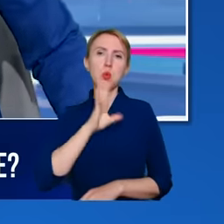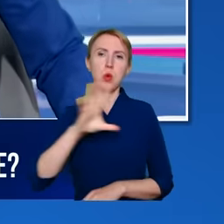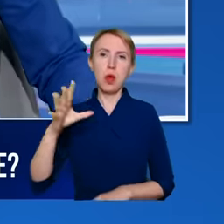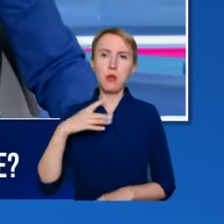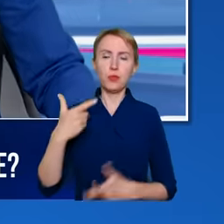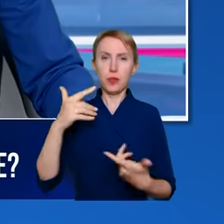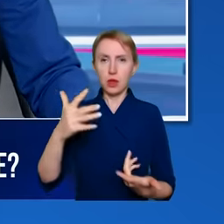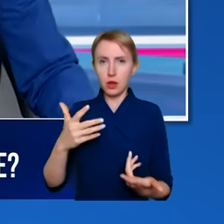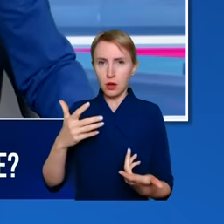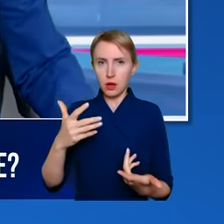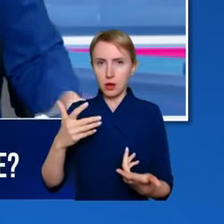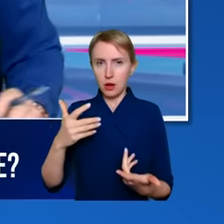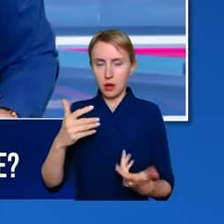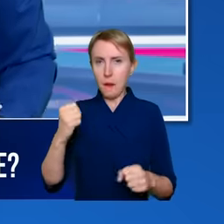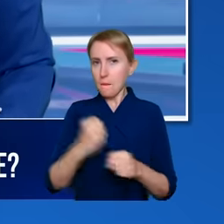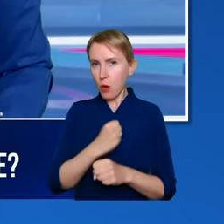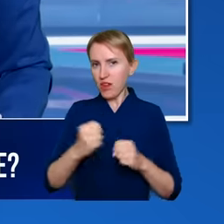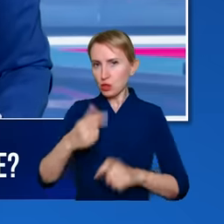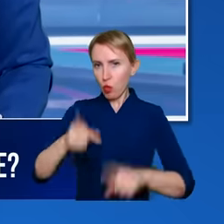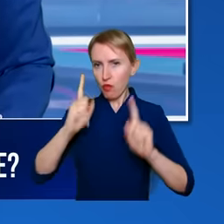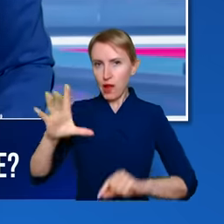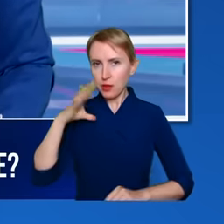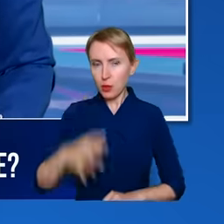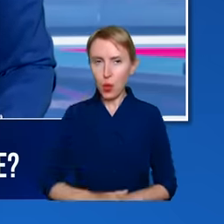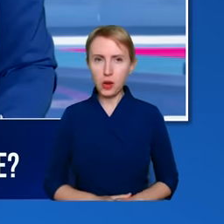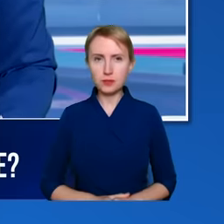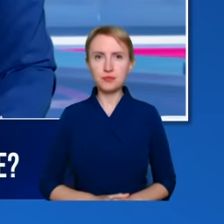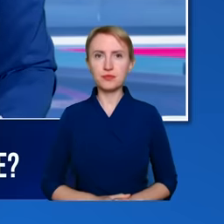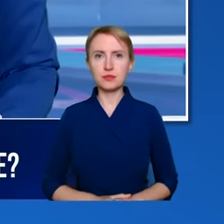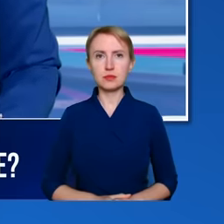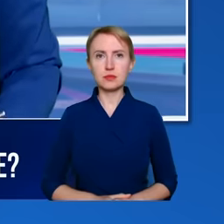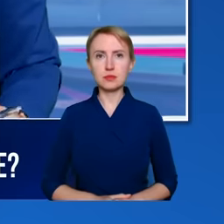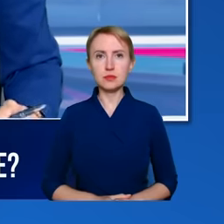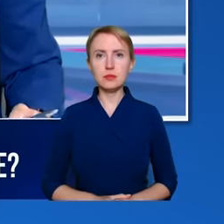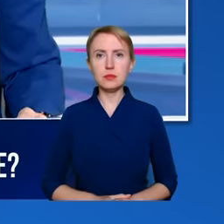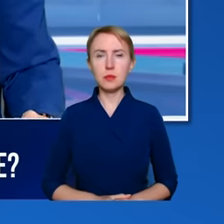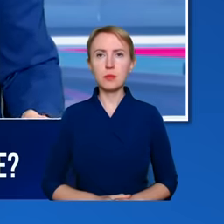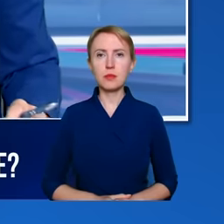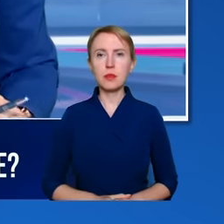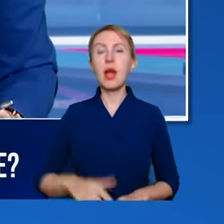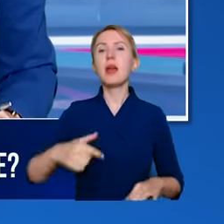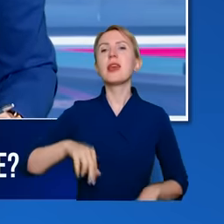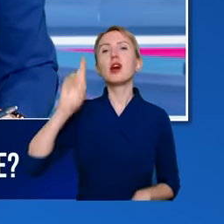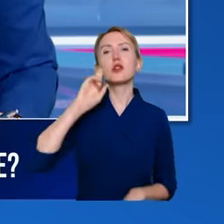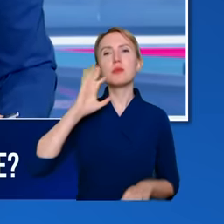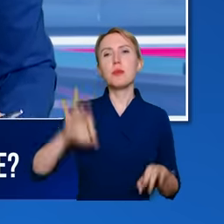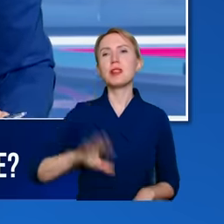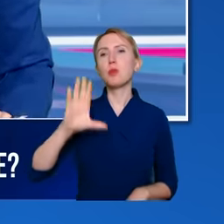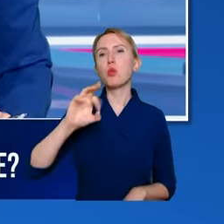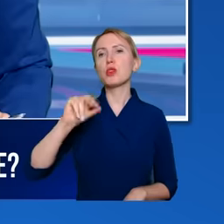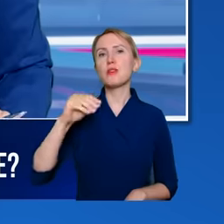niego poważne uwagi, więc nie popadajmy w absurd. Rozumiem, że pani poseł Elżbieta Burkiewicz, Polska